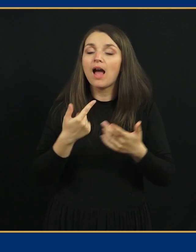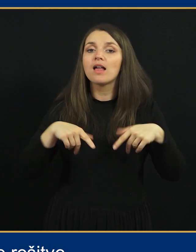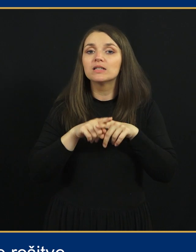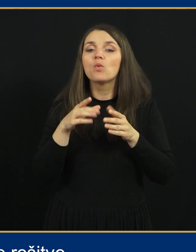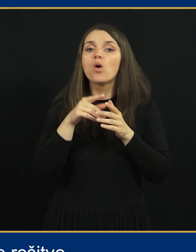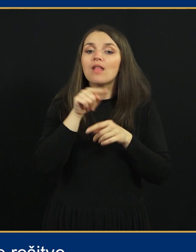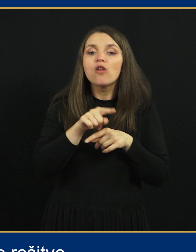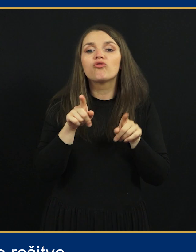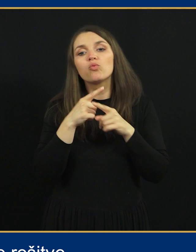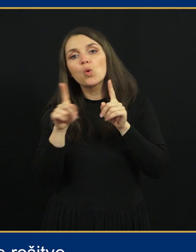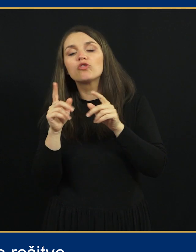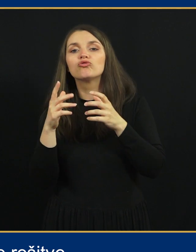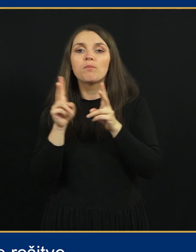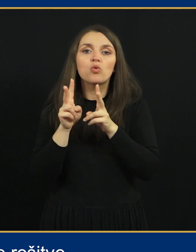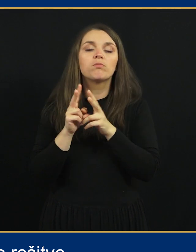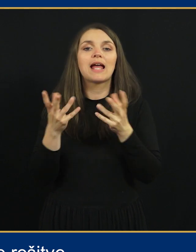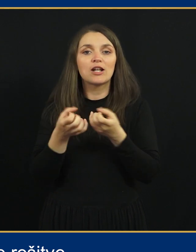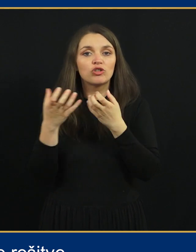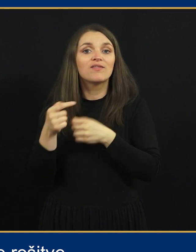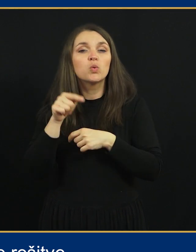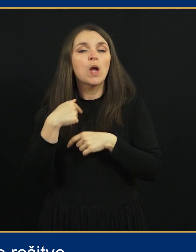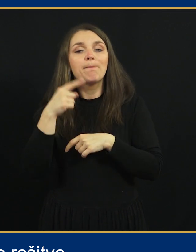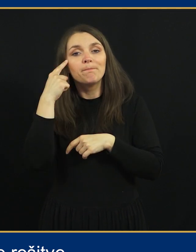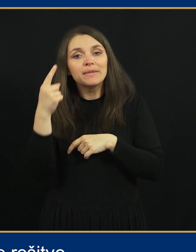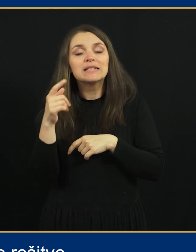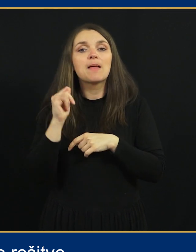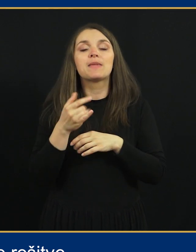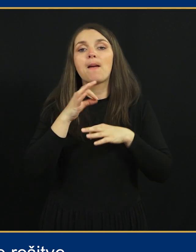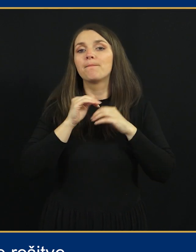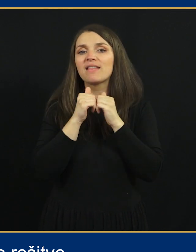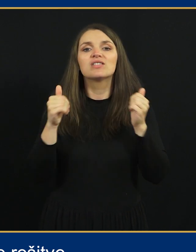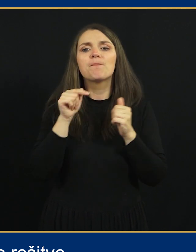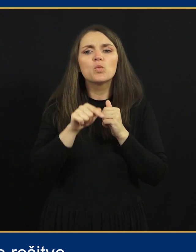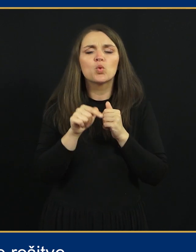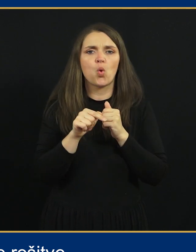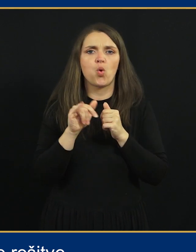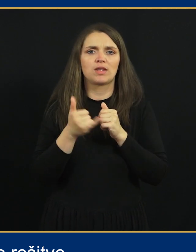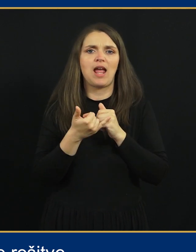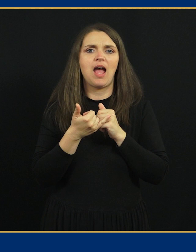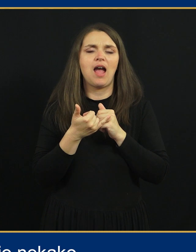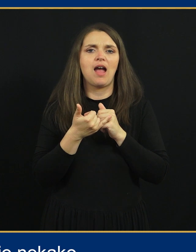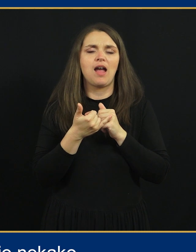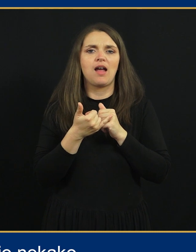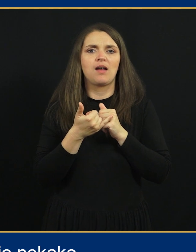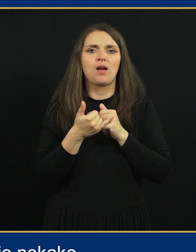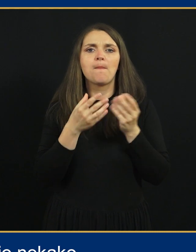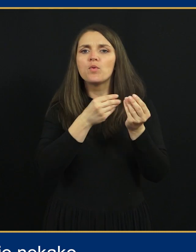tudi predlagali takšne in podobne rešitve in tukaj mislim, da predvsem to, da